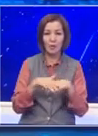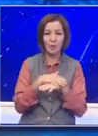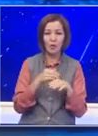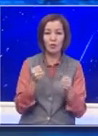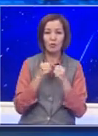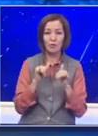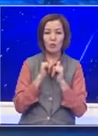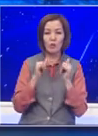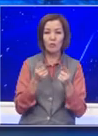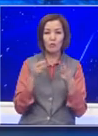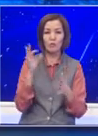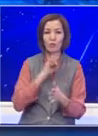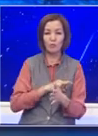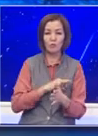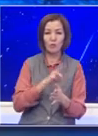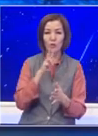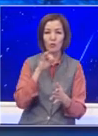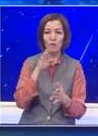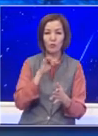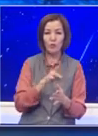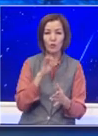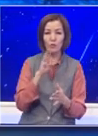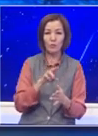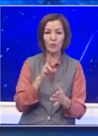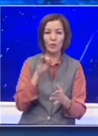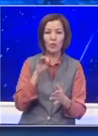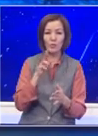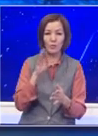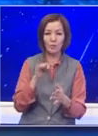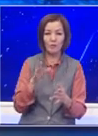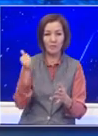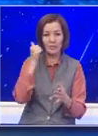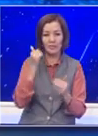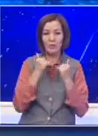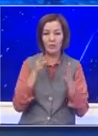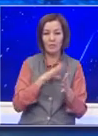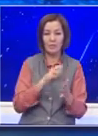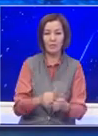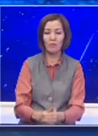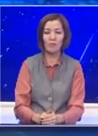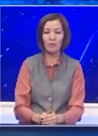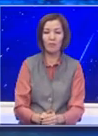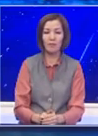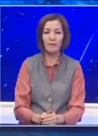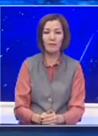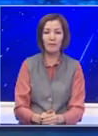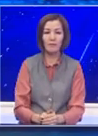Шара букаралык спорттун дамууна өзүндөк үлөс коскан Нурмат Конусбай, Кубаныш Кыстаубаевтарды эске алууга арналып отур.